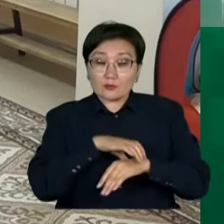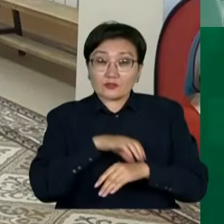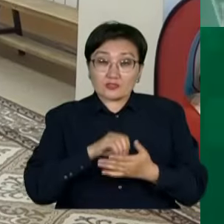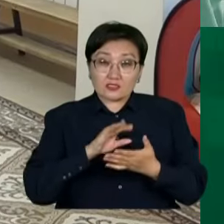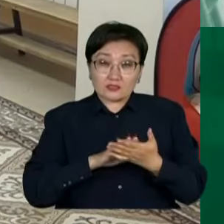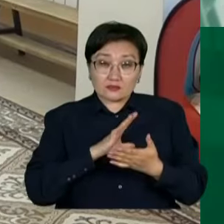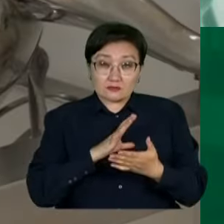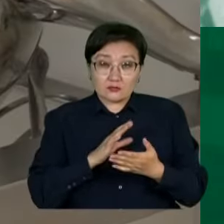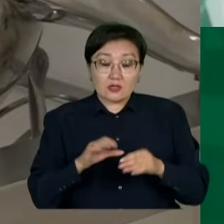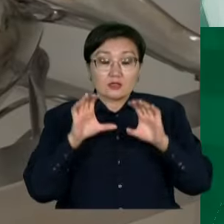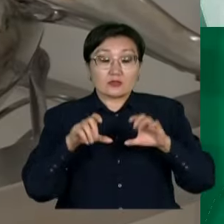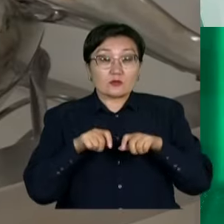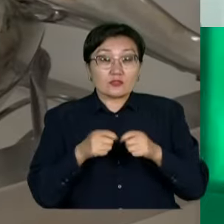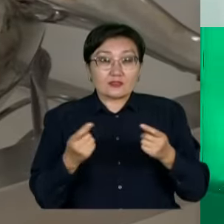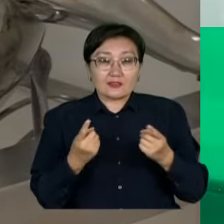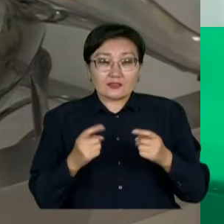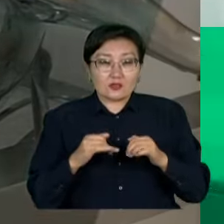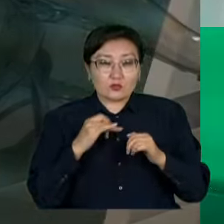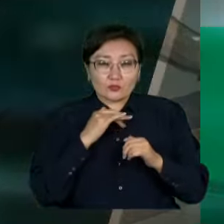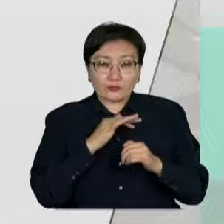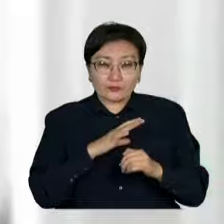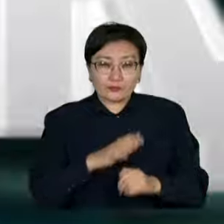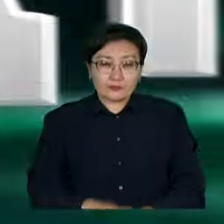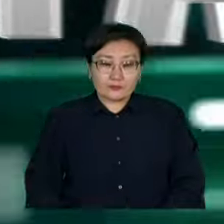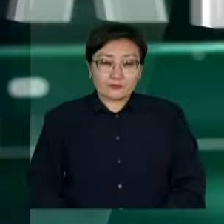олқылған ықтады. Заң бұзушылық неге көп?